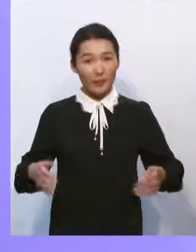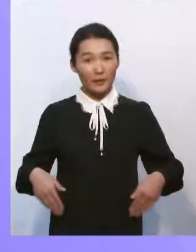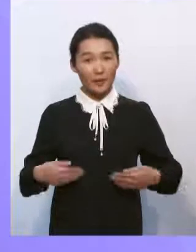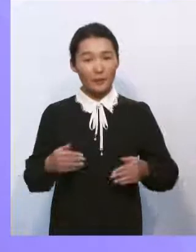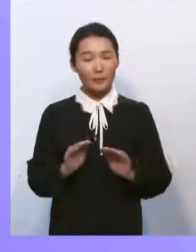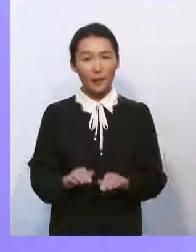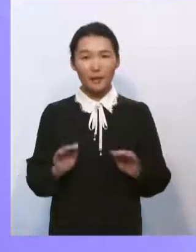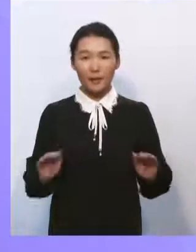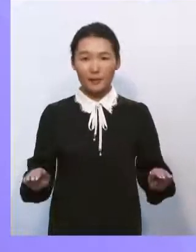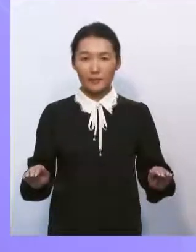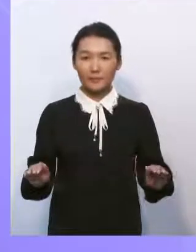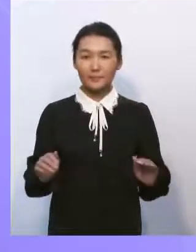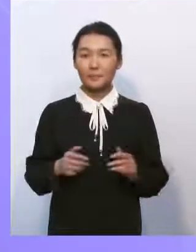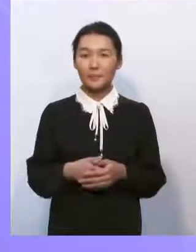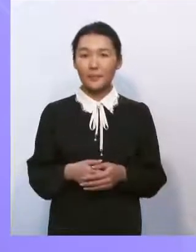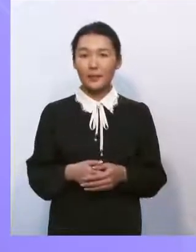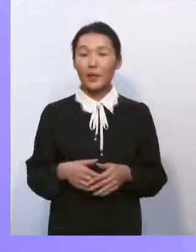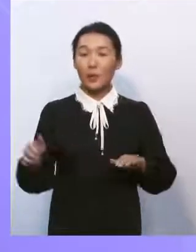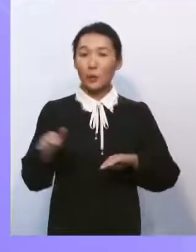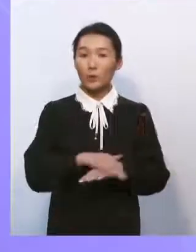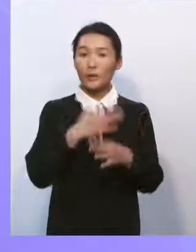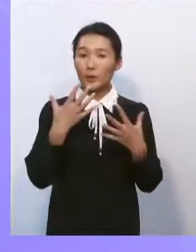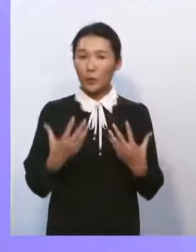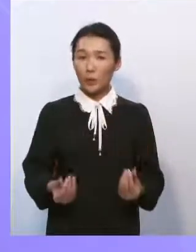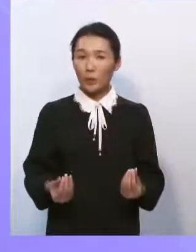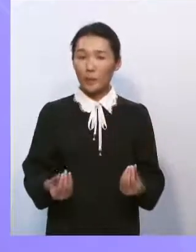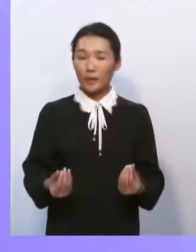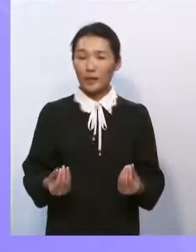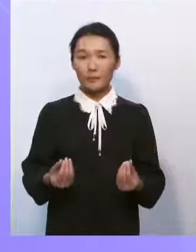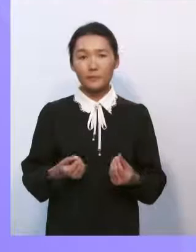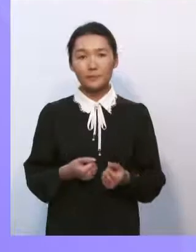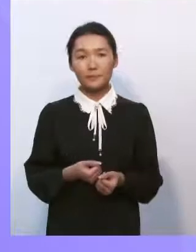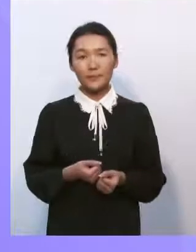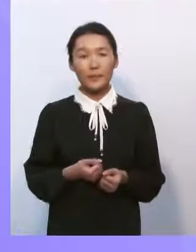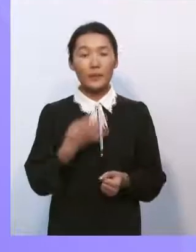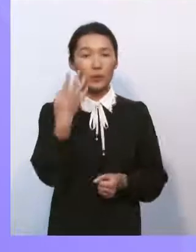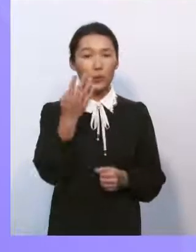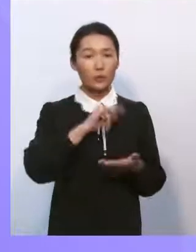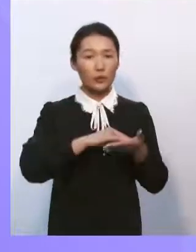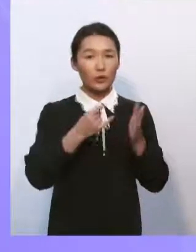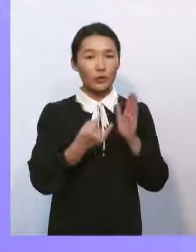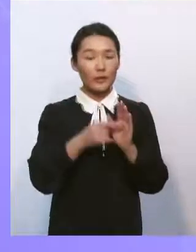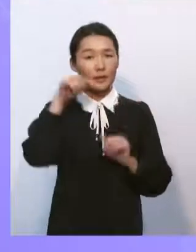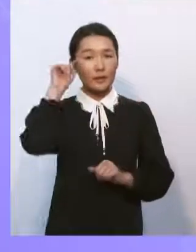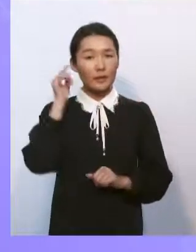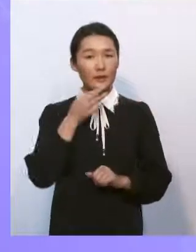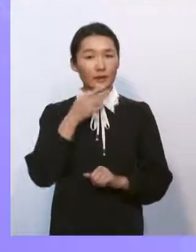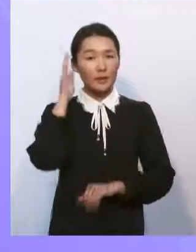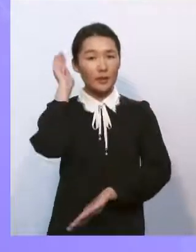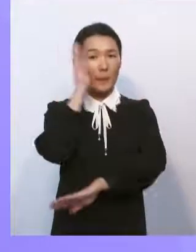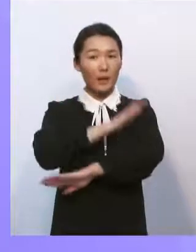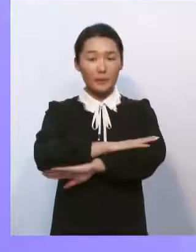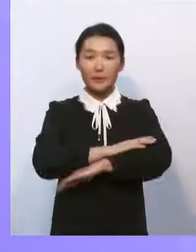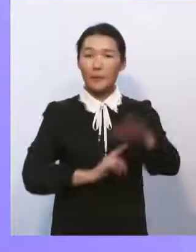Саламатсыңарбы, балдар? Кутмандуу күнүңөр менен! 4-нчү класс кыргыз тили